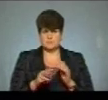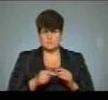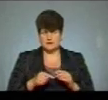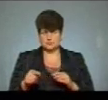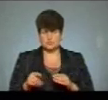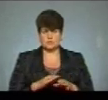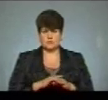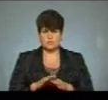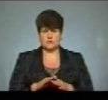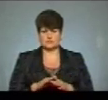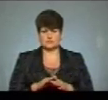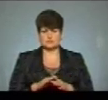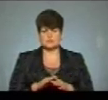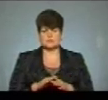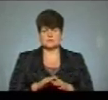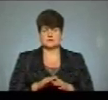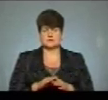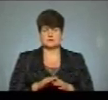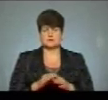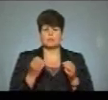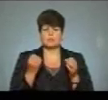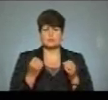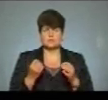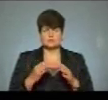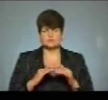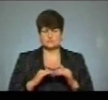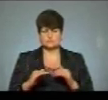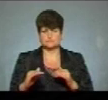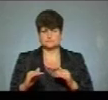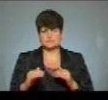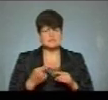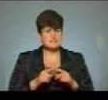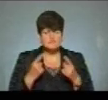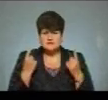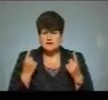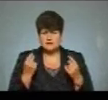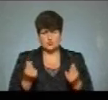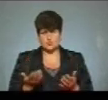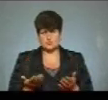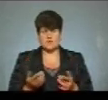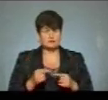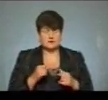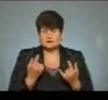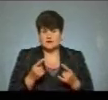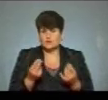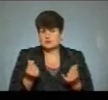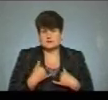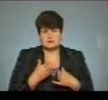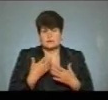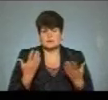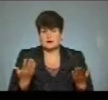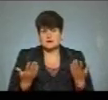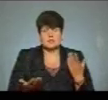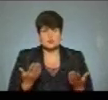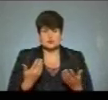повністю з основою, там, чи рексом, чи просто ще пресом відсипати, це будуть великі кошти. А таких коштів у нас зараз немає. Якщо ми